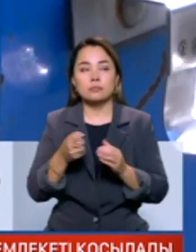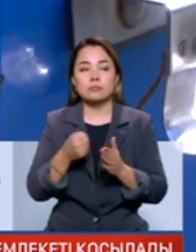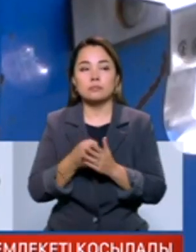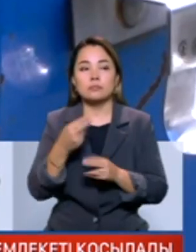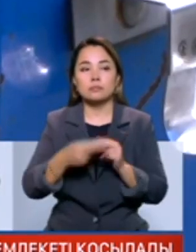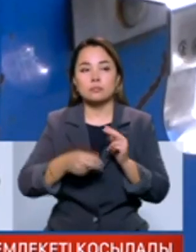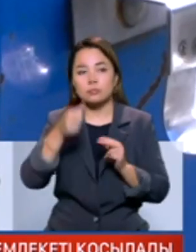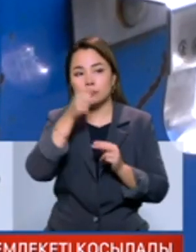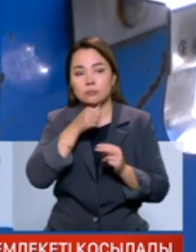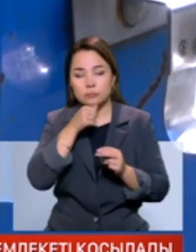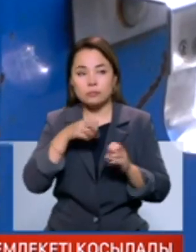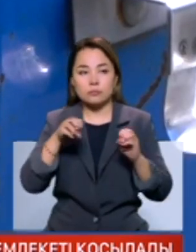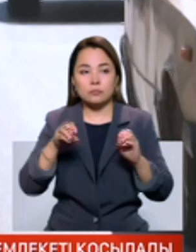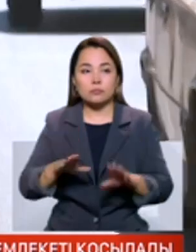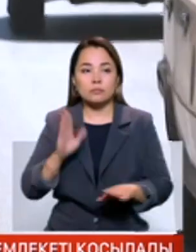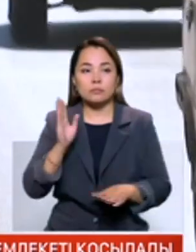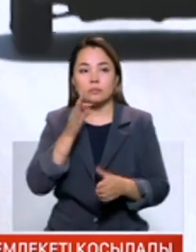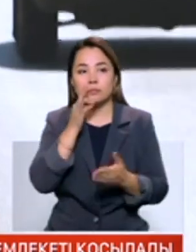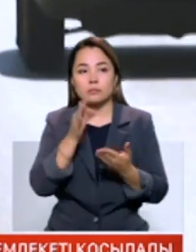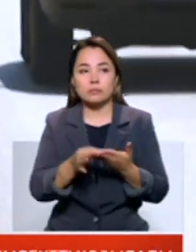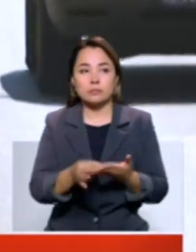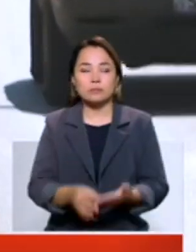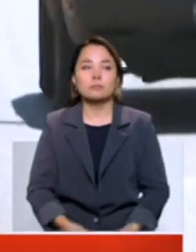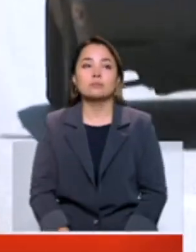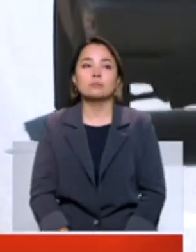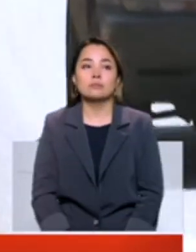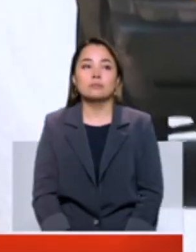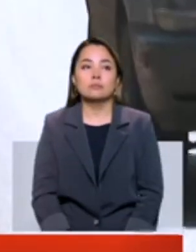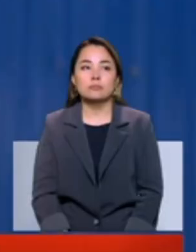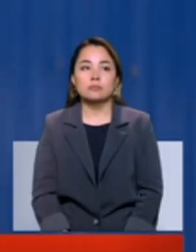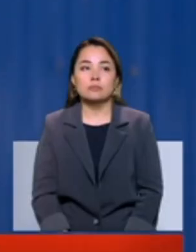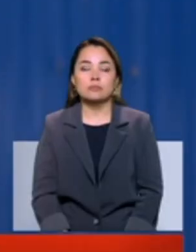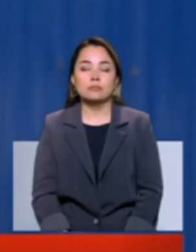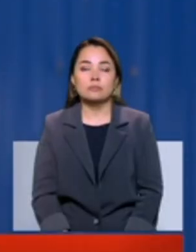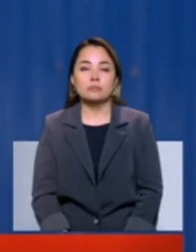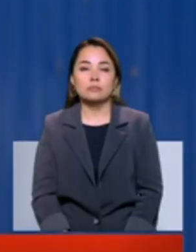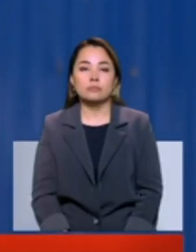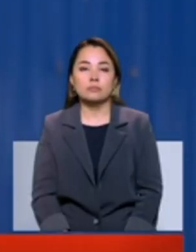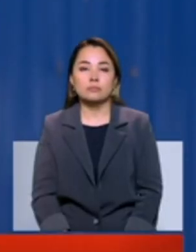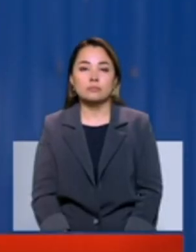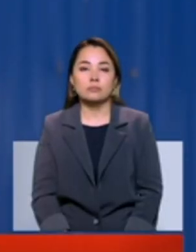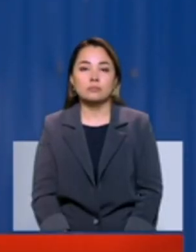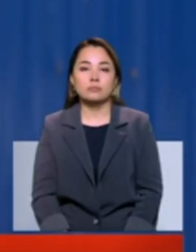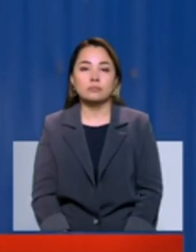қарай шешіледі деп отыр. Жақсыбек Кемал, Аманжол Айтмағанбетов, Қазақстан ұлттық телеарнасы, Ақтөбеден.